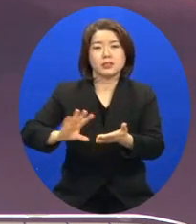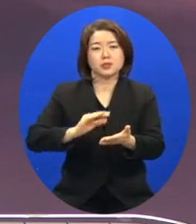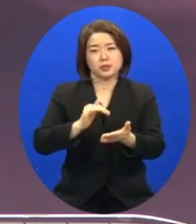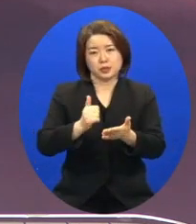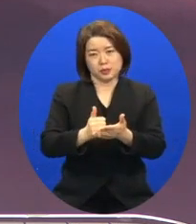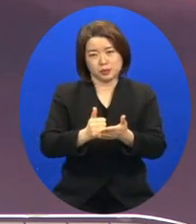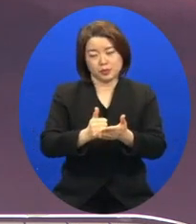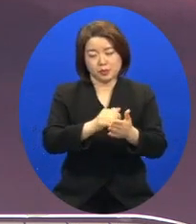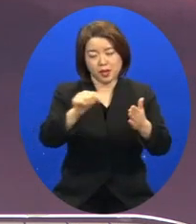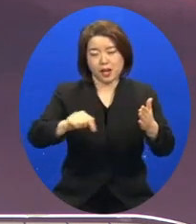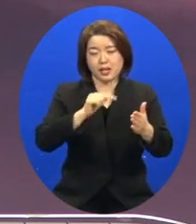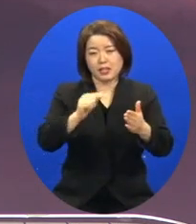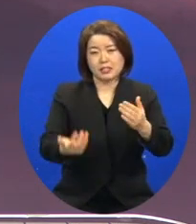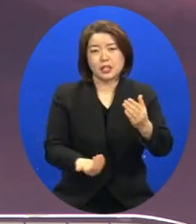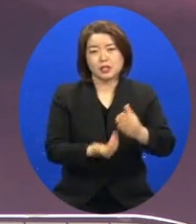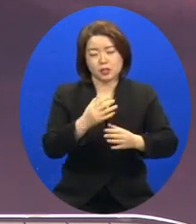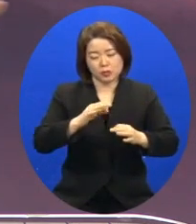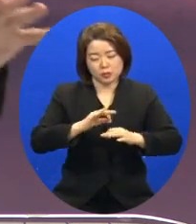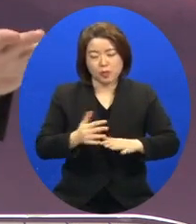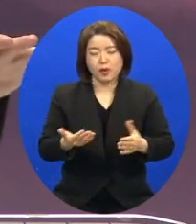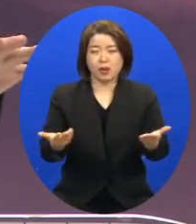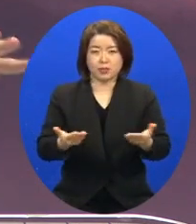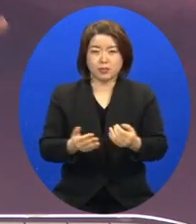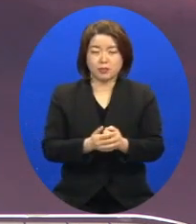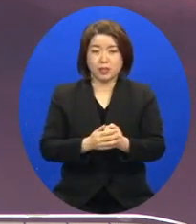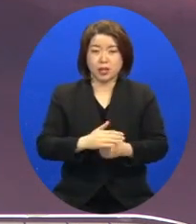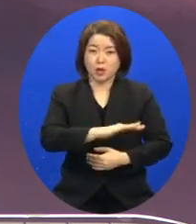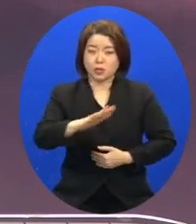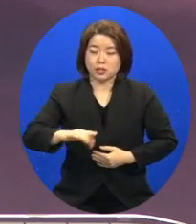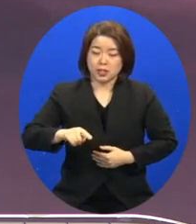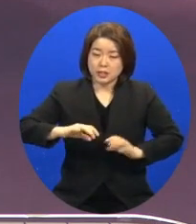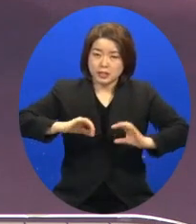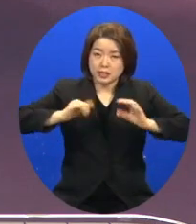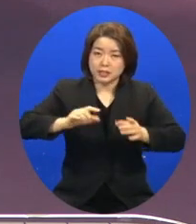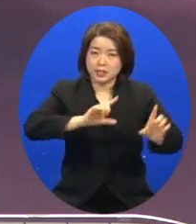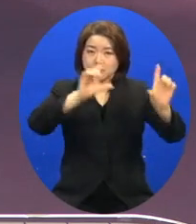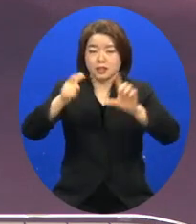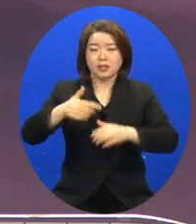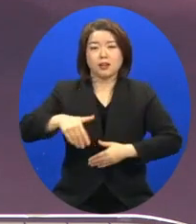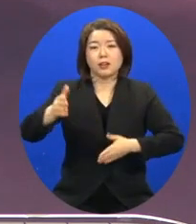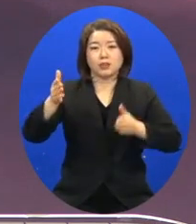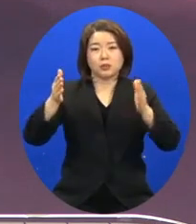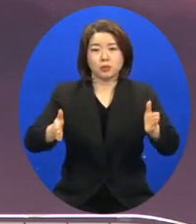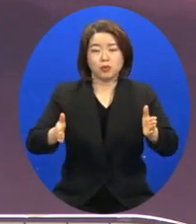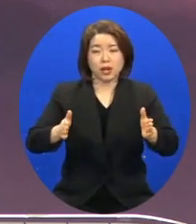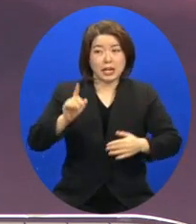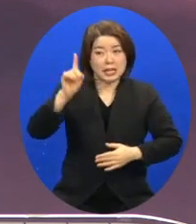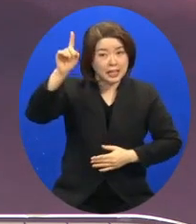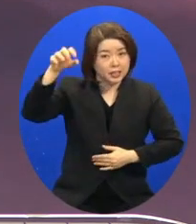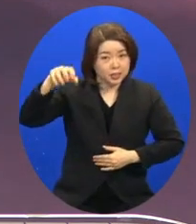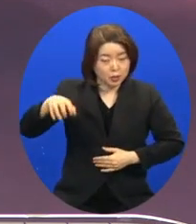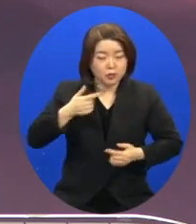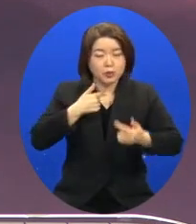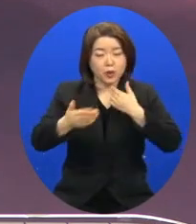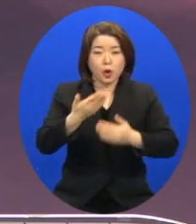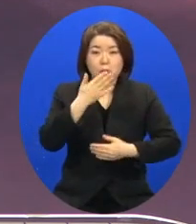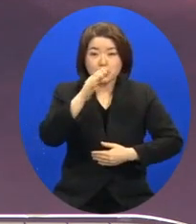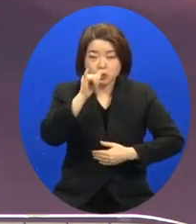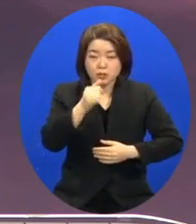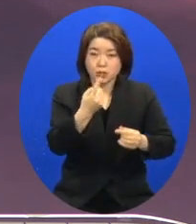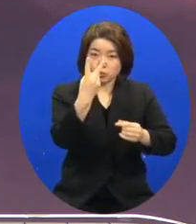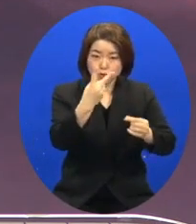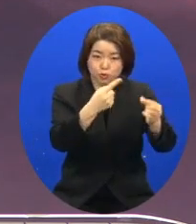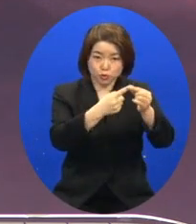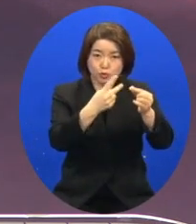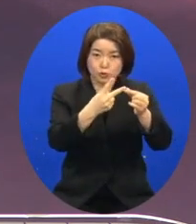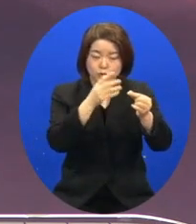놀라운 사건입니다. 우리가 이 세상에 사는 동안에 여기서 천국을 경험할 수 있는 곳이 두 군데가 있는데 하나가